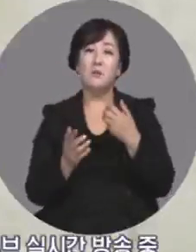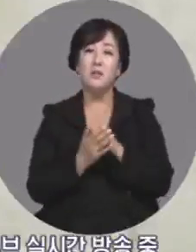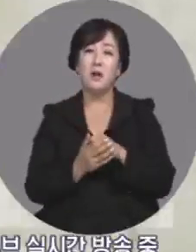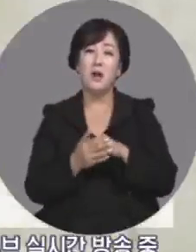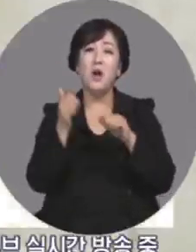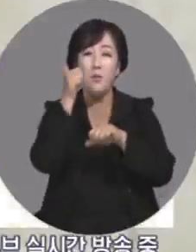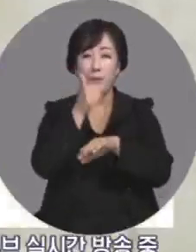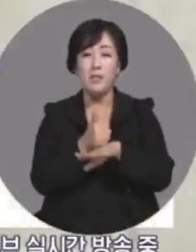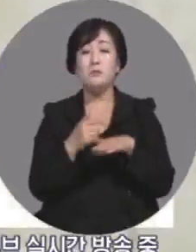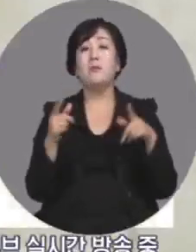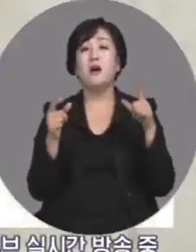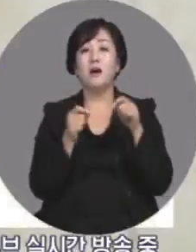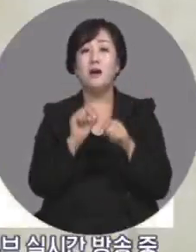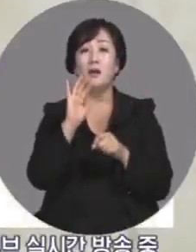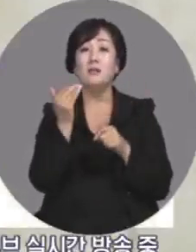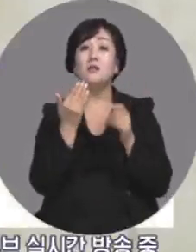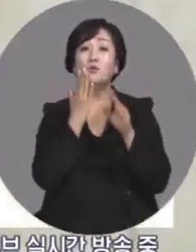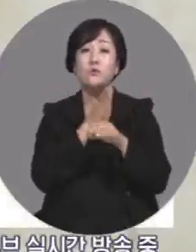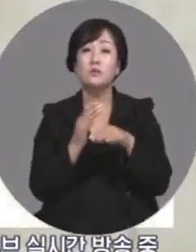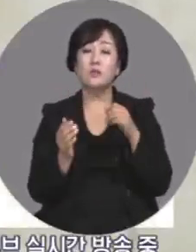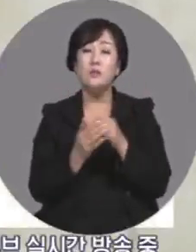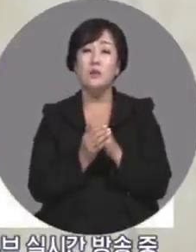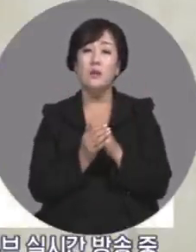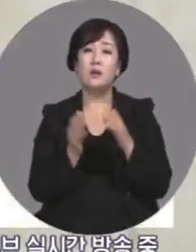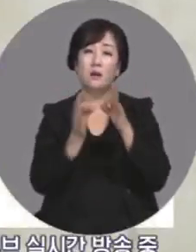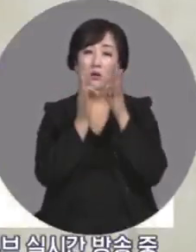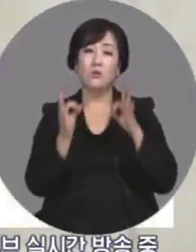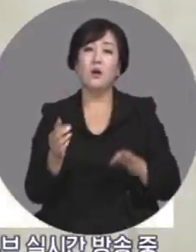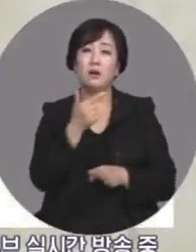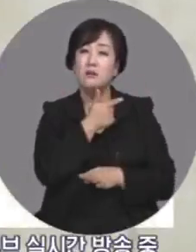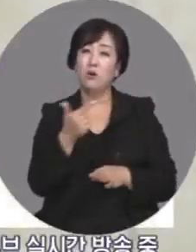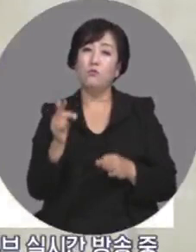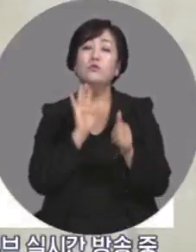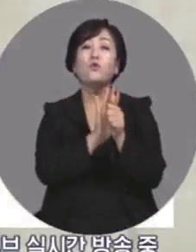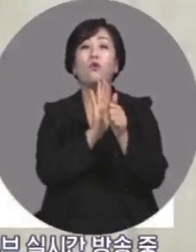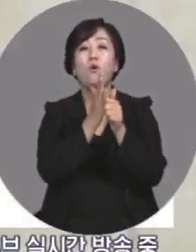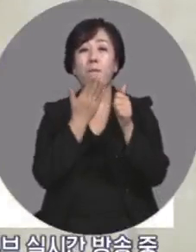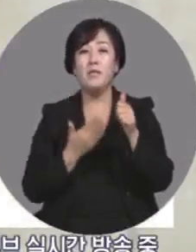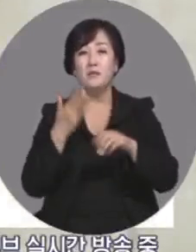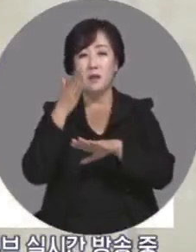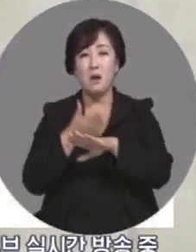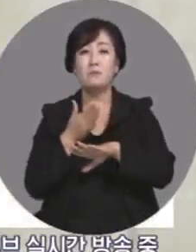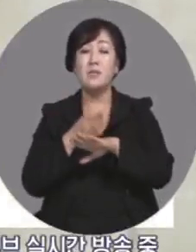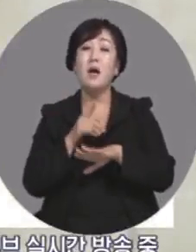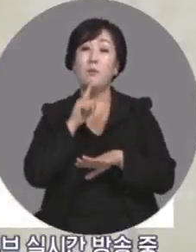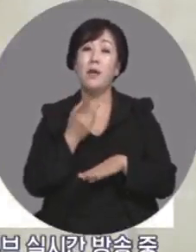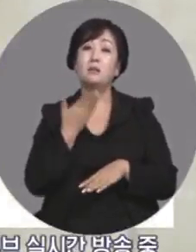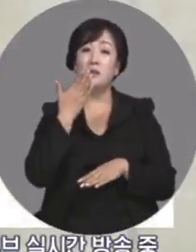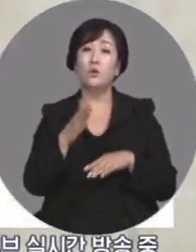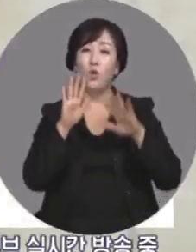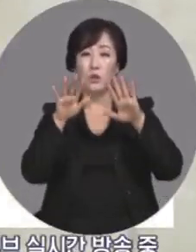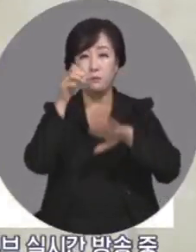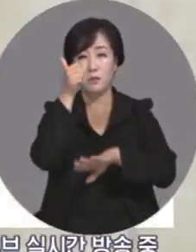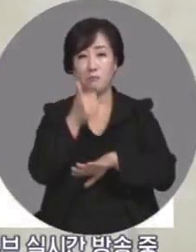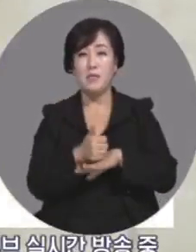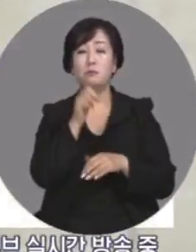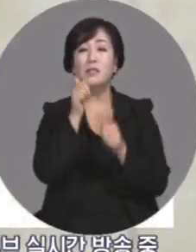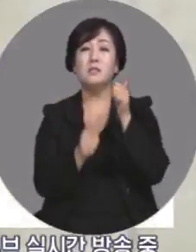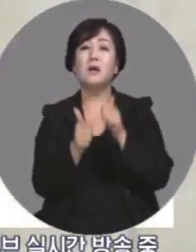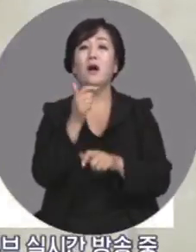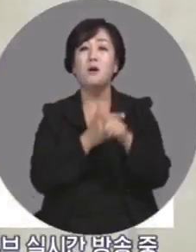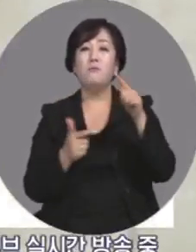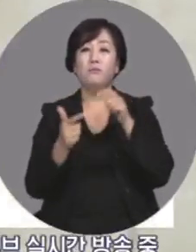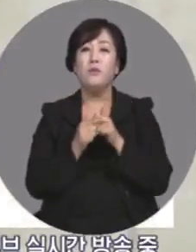다 다가왔는데 그동안 너무 많이 성원을 보내주셔서 감사한데 남은 시합도 우리 선수들한테 큰 힘이 될 수